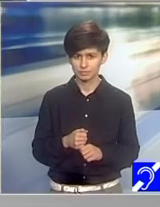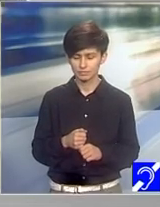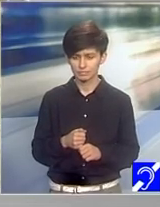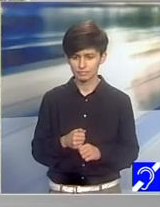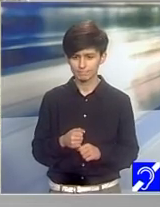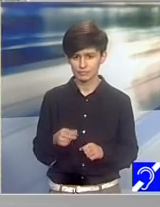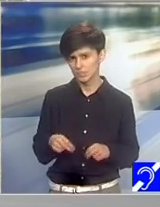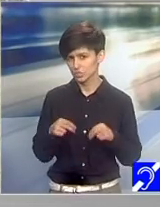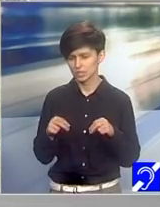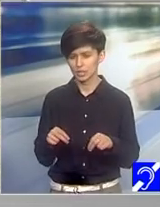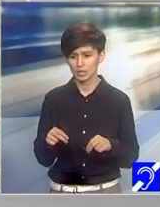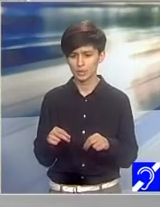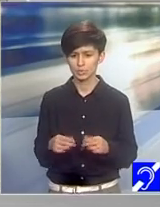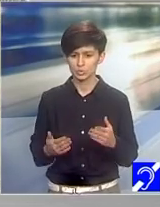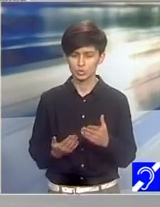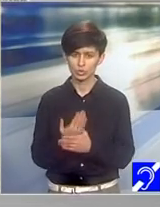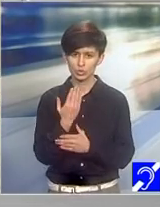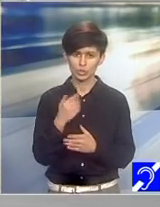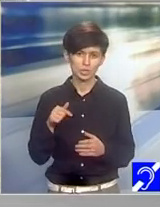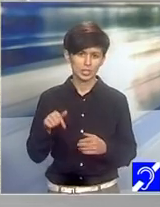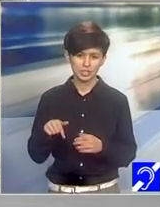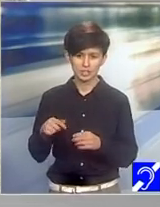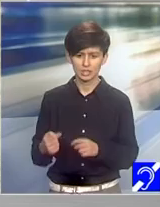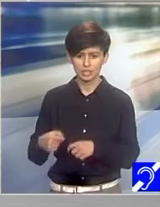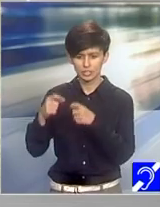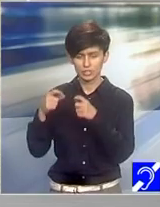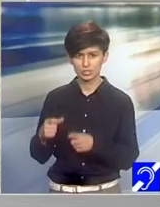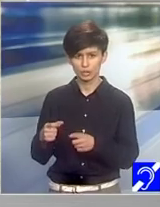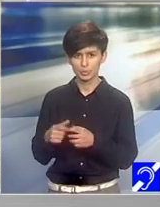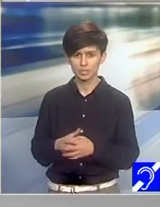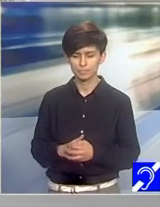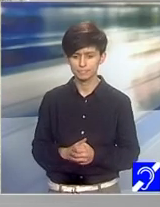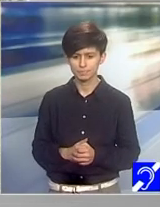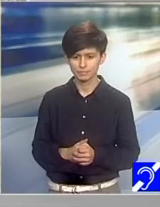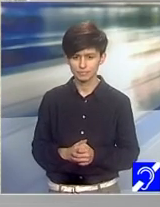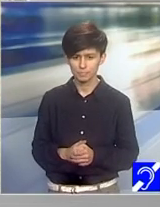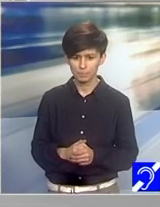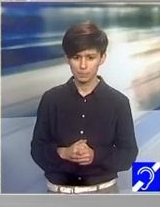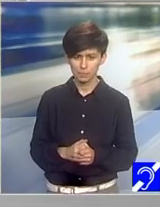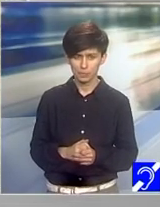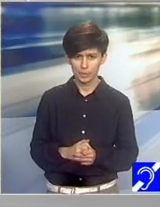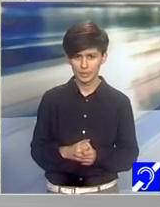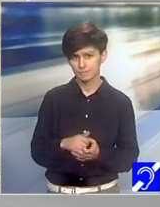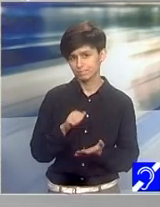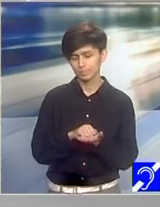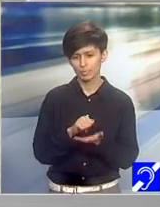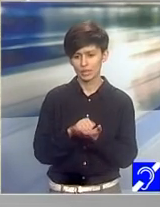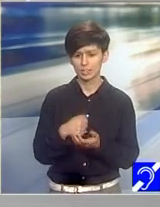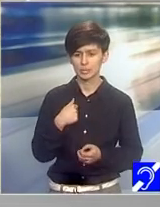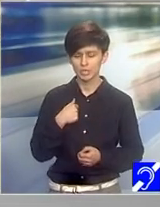a adus într-adevăr o înnoire în acest domeniu. O carte pe care cred că